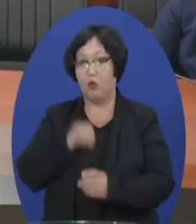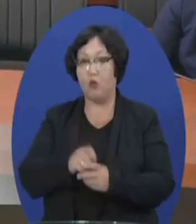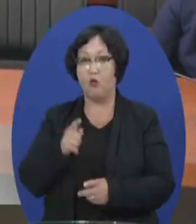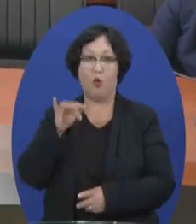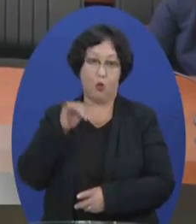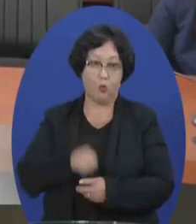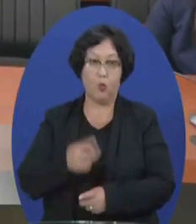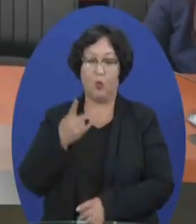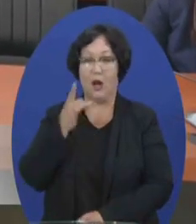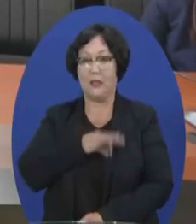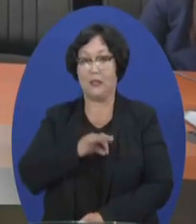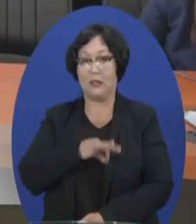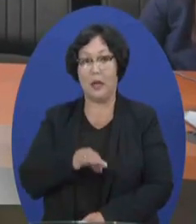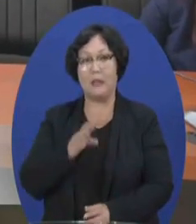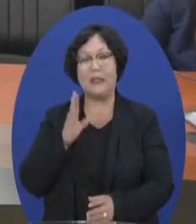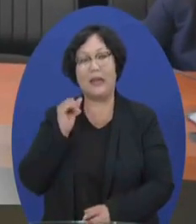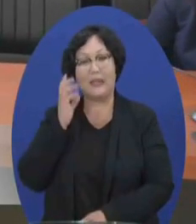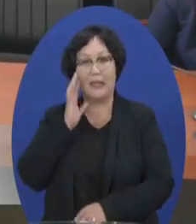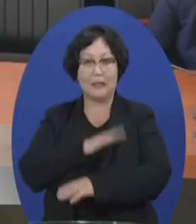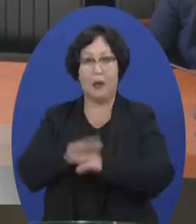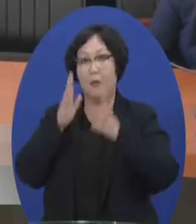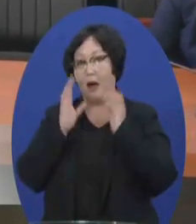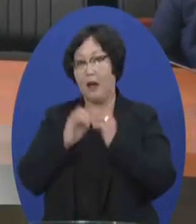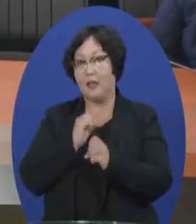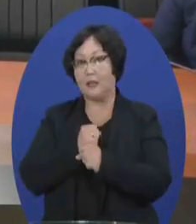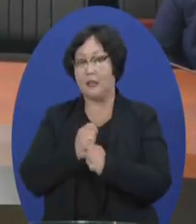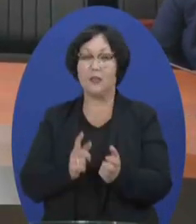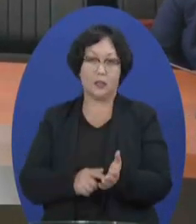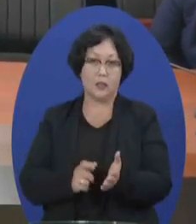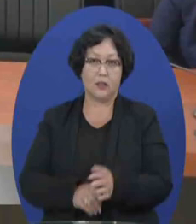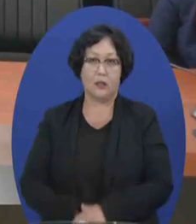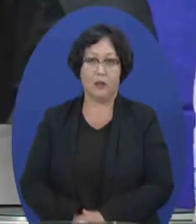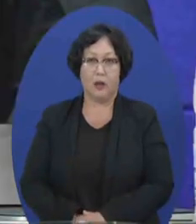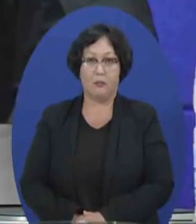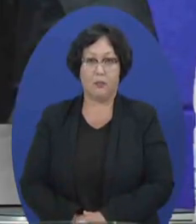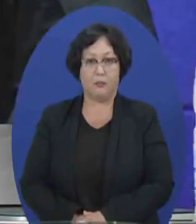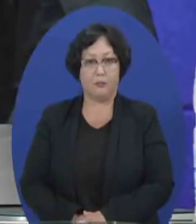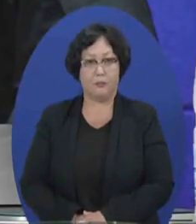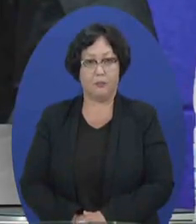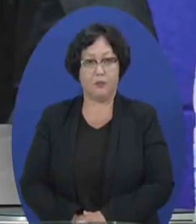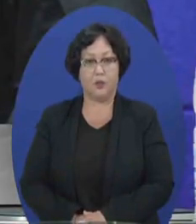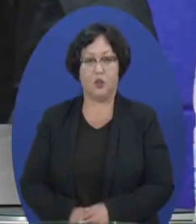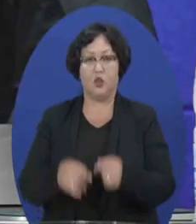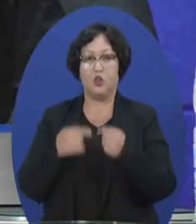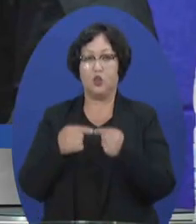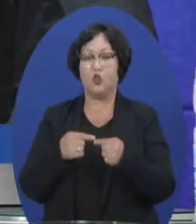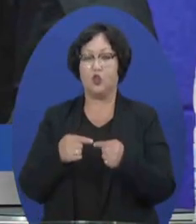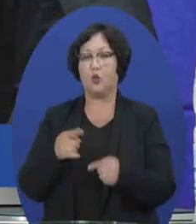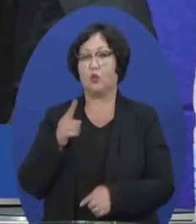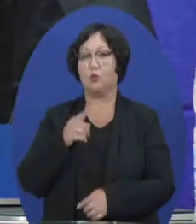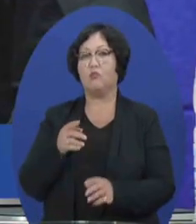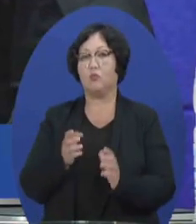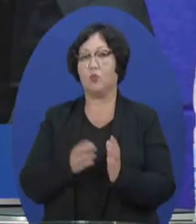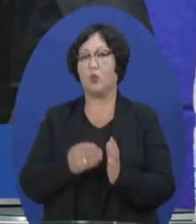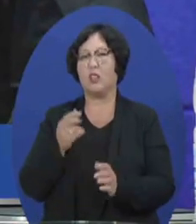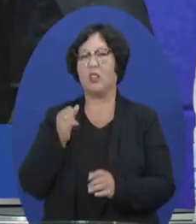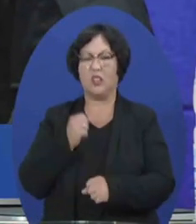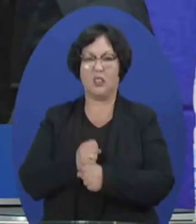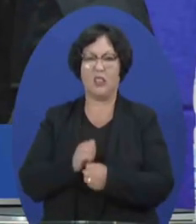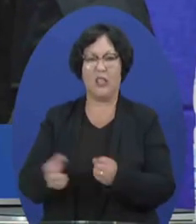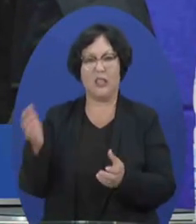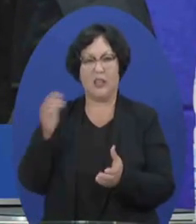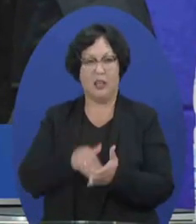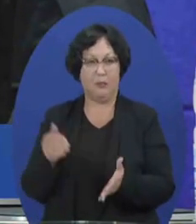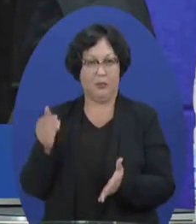хөрөнгө оруулалтыг үр ашигтай байлгах тал дээр анхаарч ажиллах шаардлагатай байна гэлээ. Зөрчил дутагдал гаргаж байгаа,